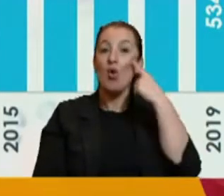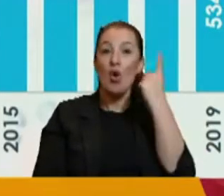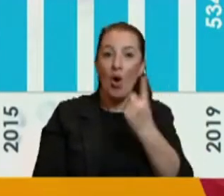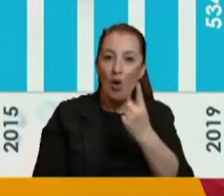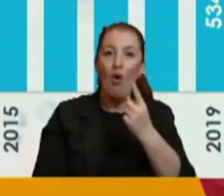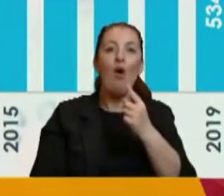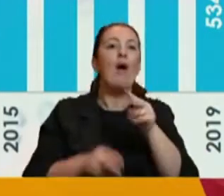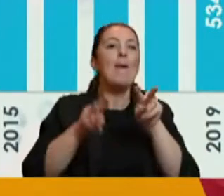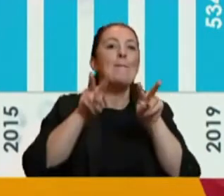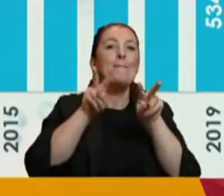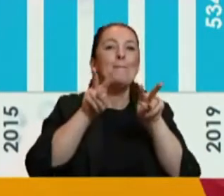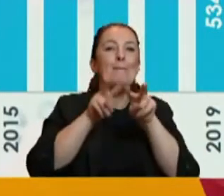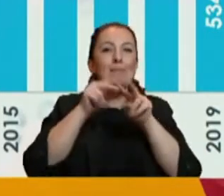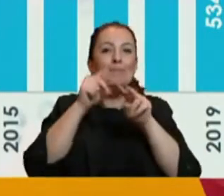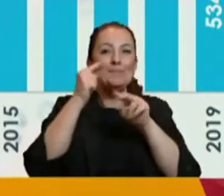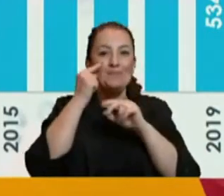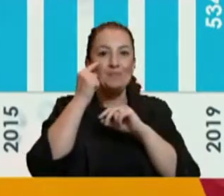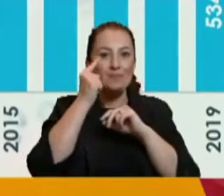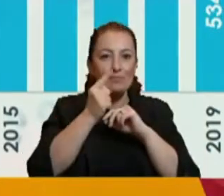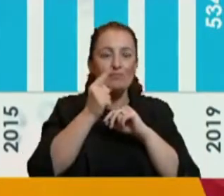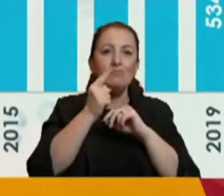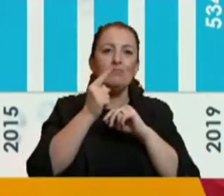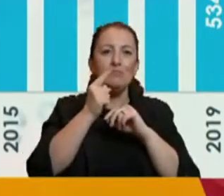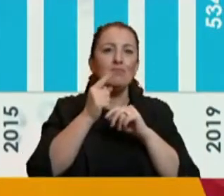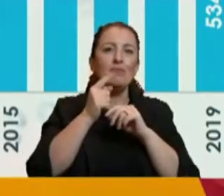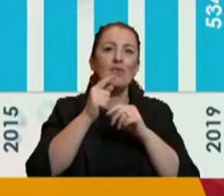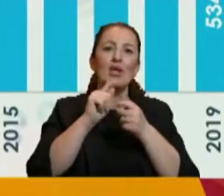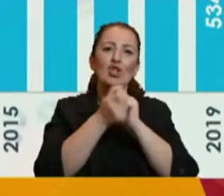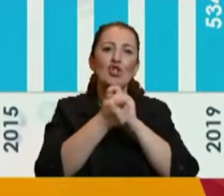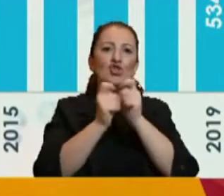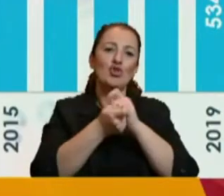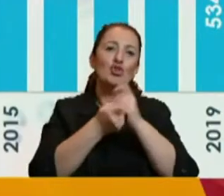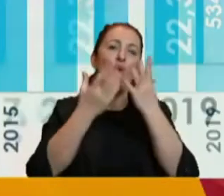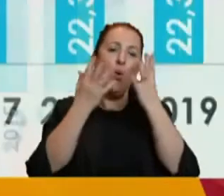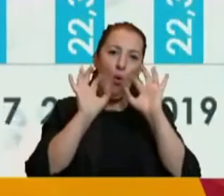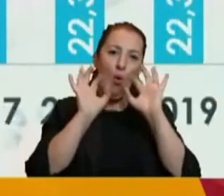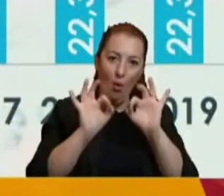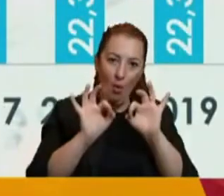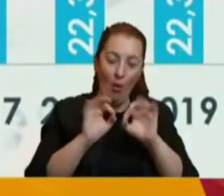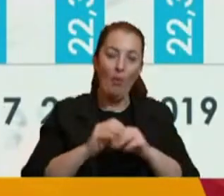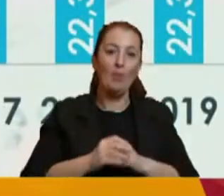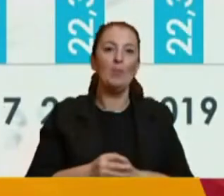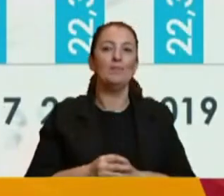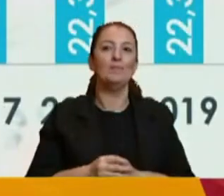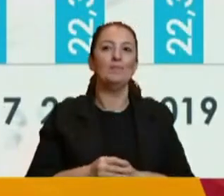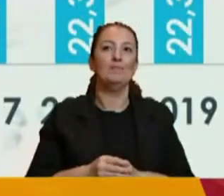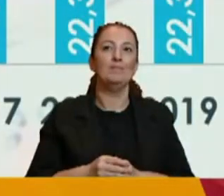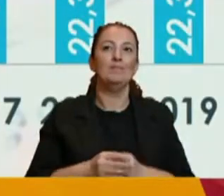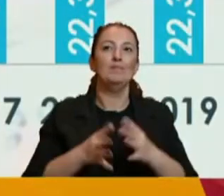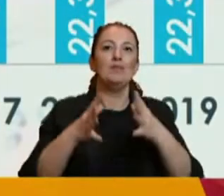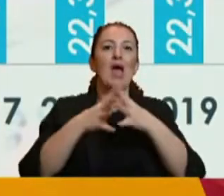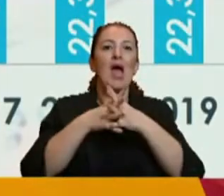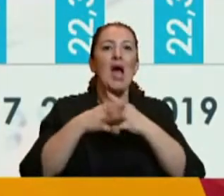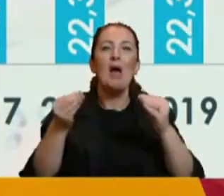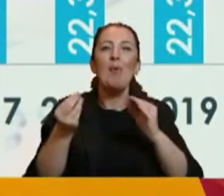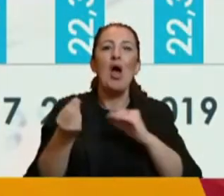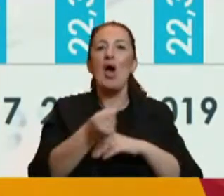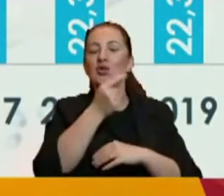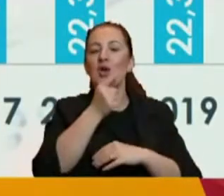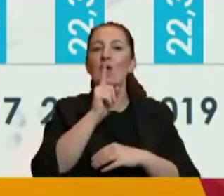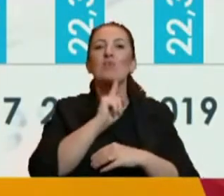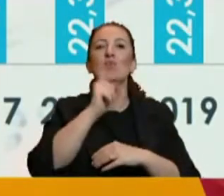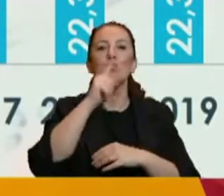milimetre bazında görüyorsunuz değişiklikler gösteriyor Bu bu kayıp-kaçak oranlarımız